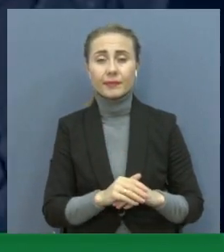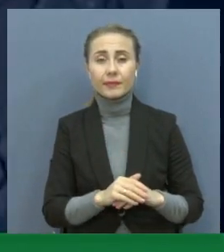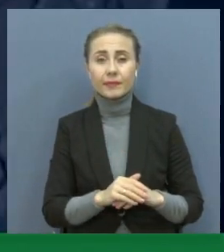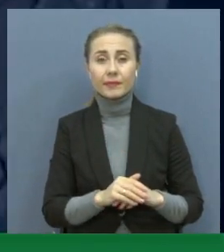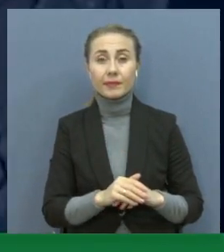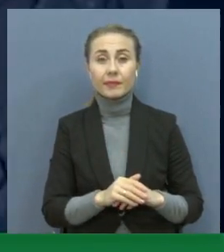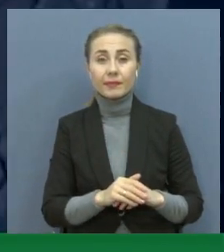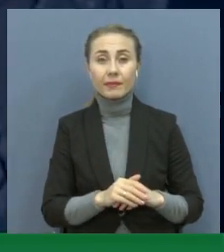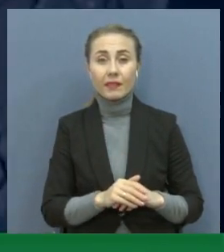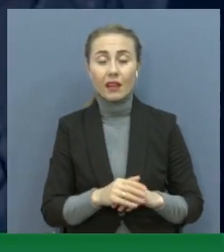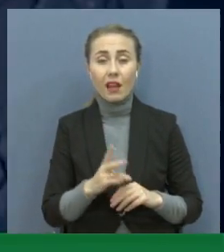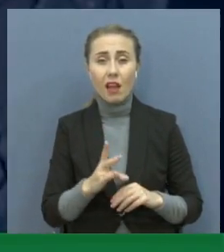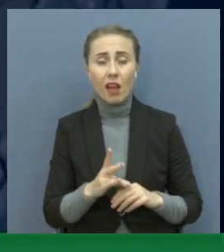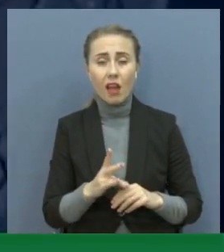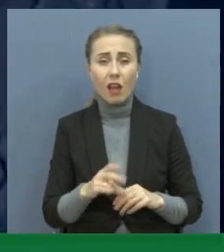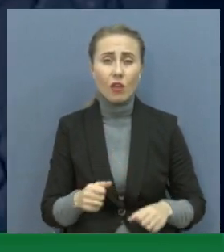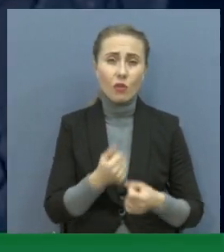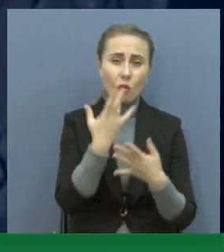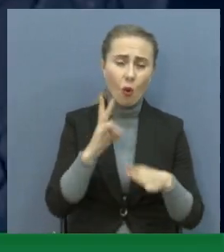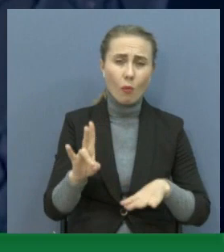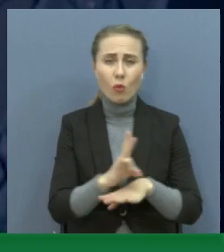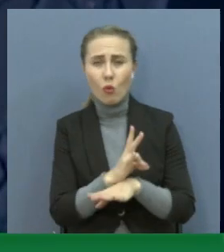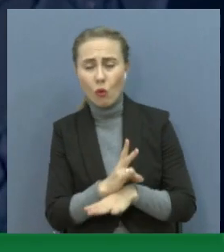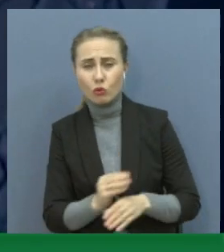просто днем и ночью ставил. Бывало то, что